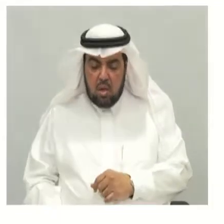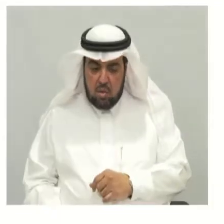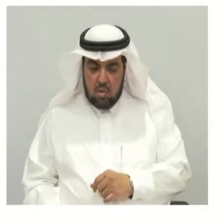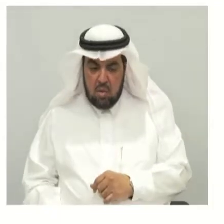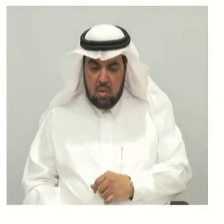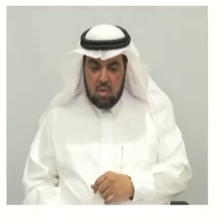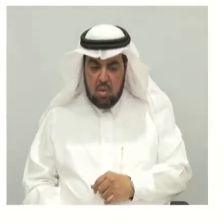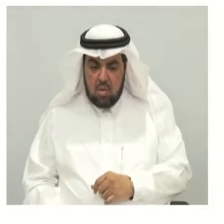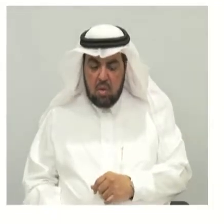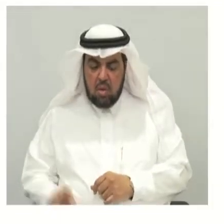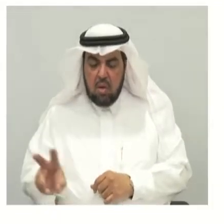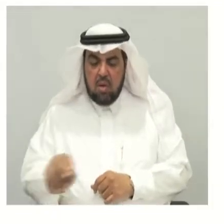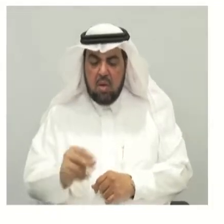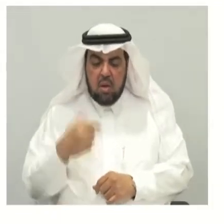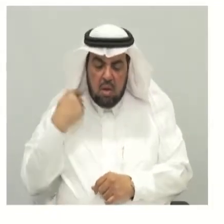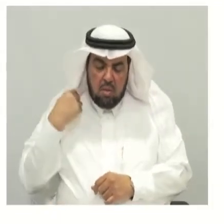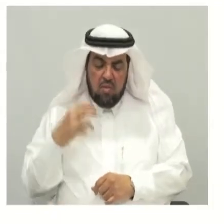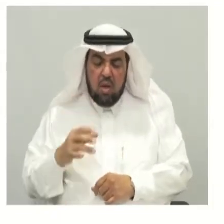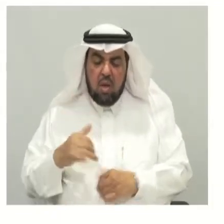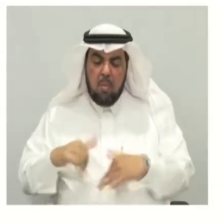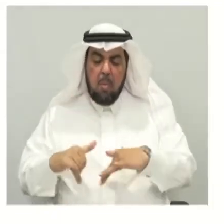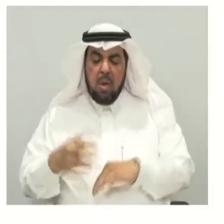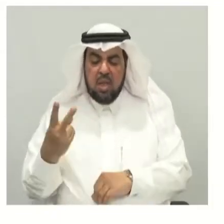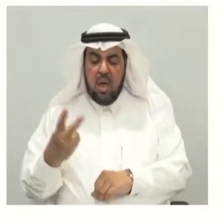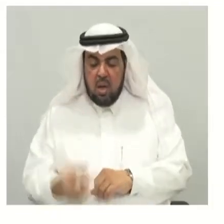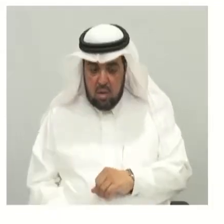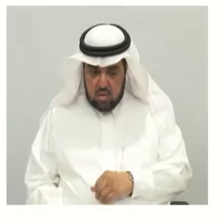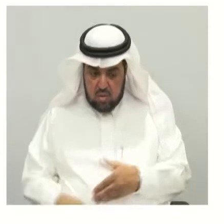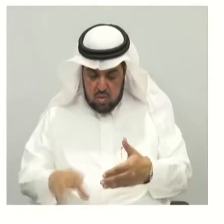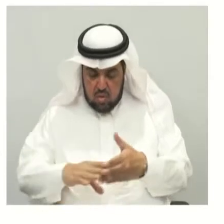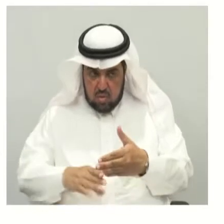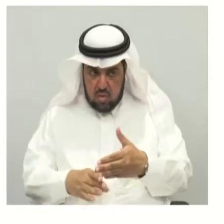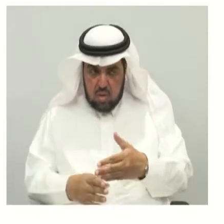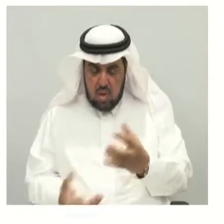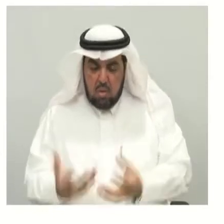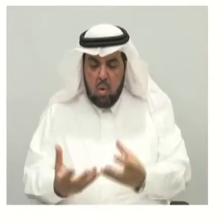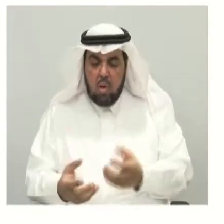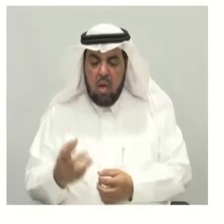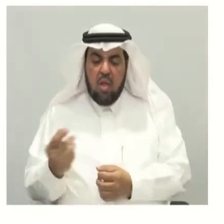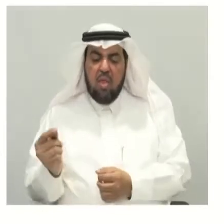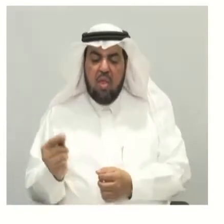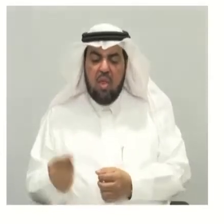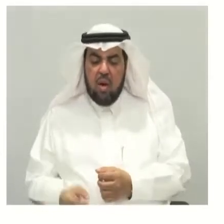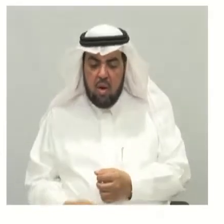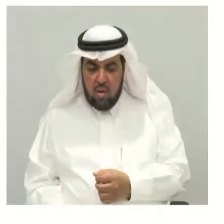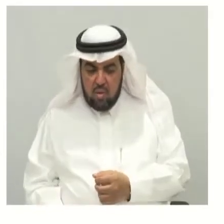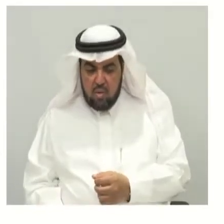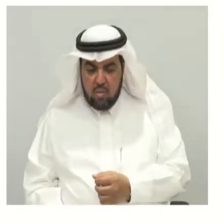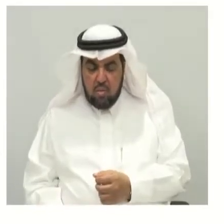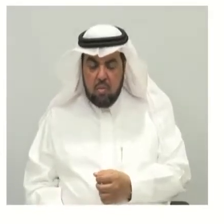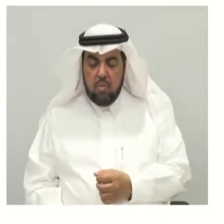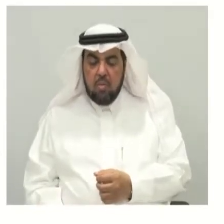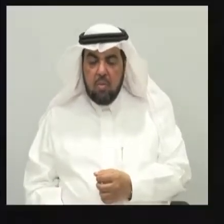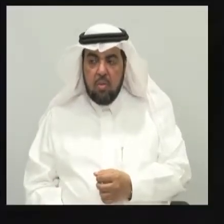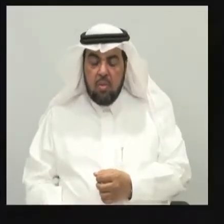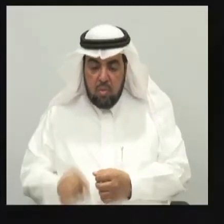ماذا؟ تتشابه في المجامع. لذلك لو رتبت على حسب الكتلة الذرية، ما الذي يحصل؟ أحسنتم، رائعين،